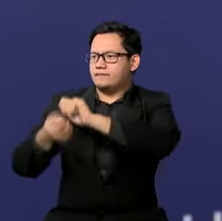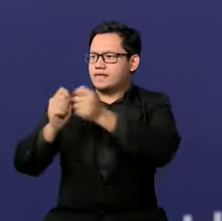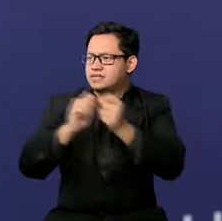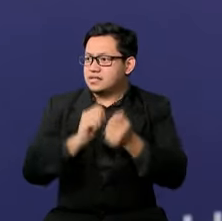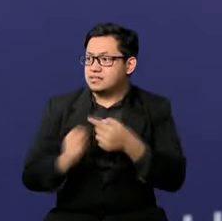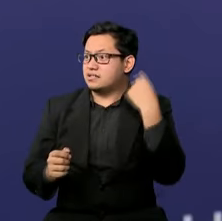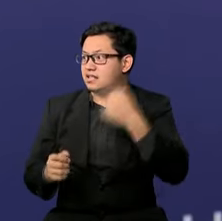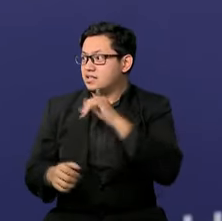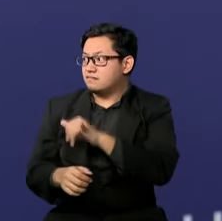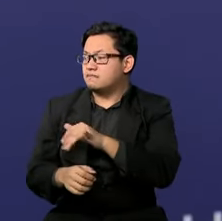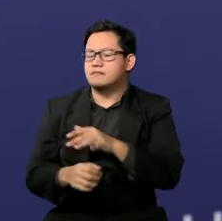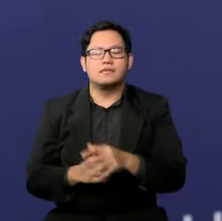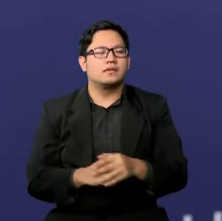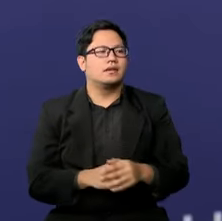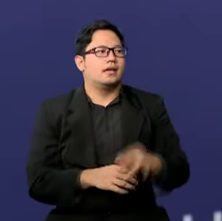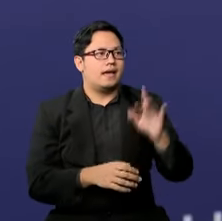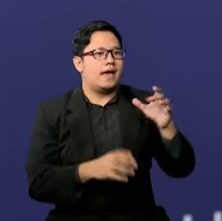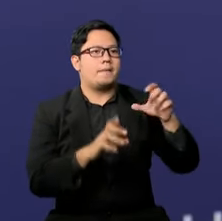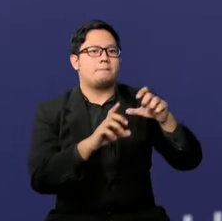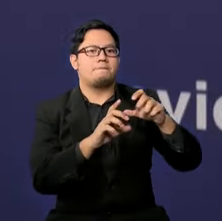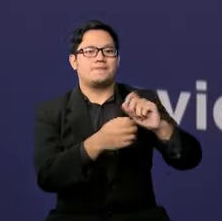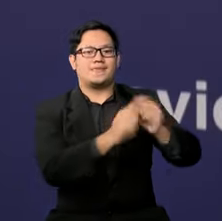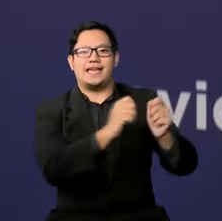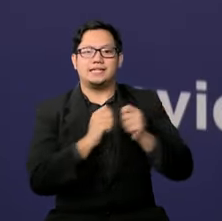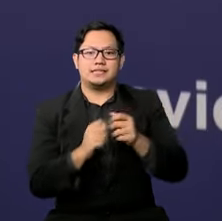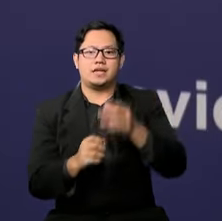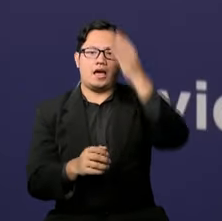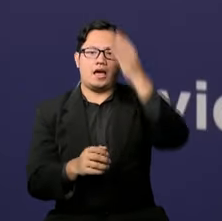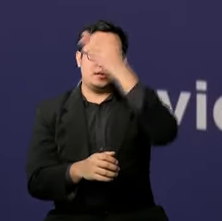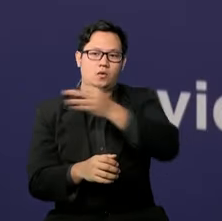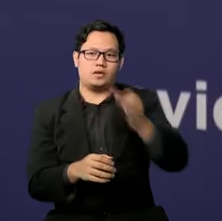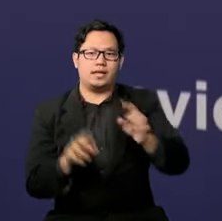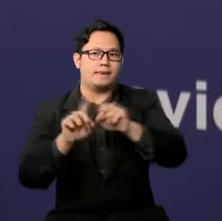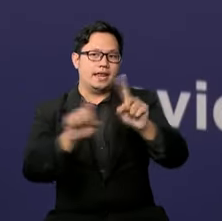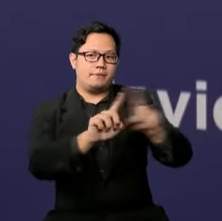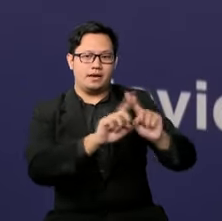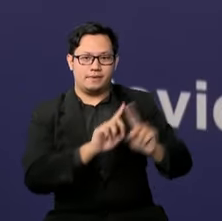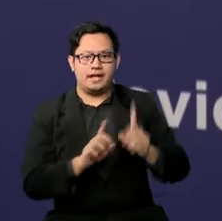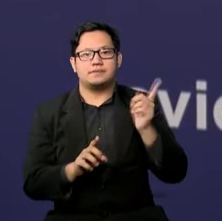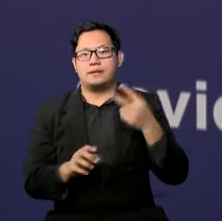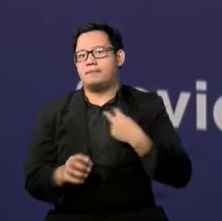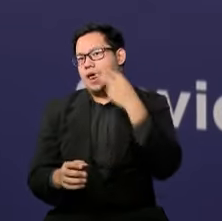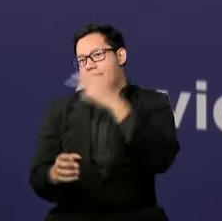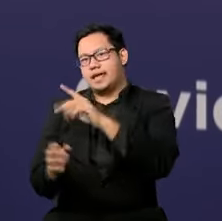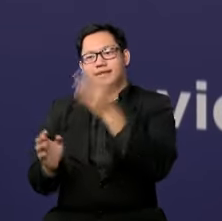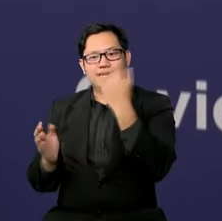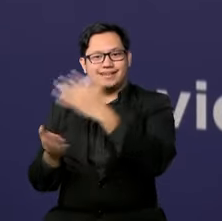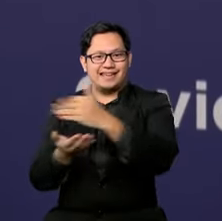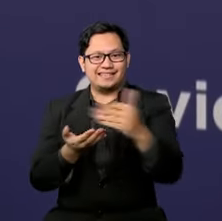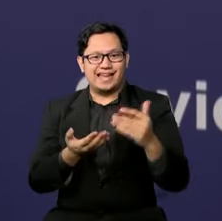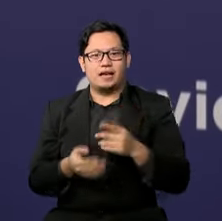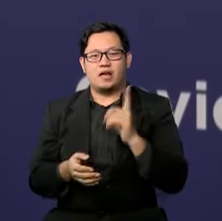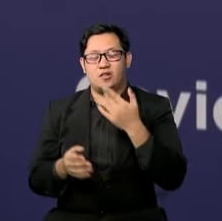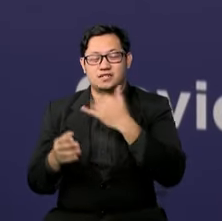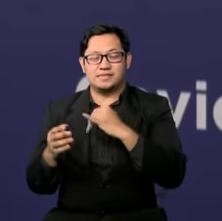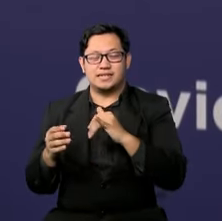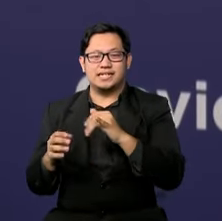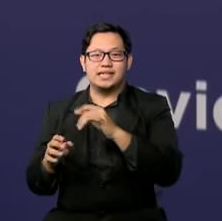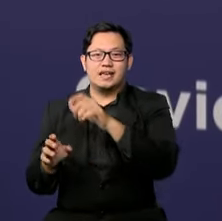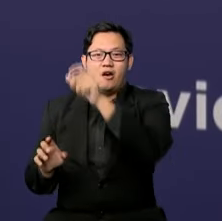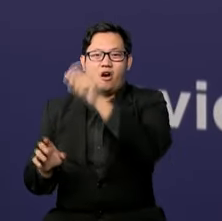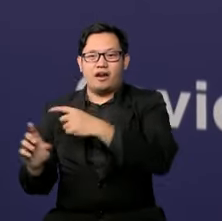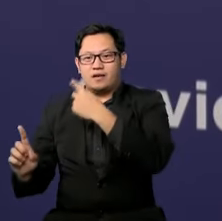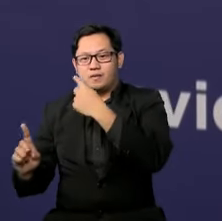bagaimana jumlah pengetesan untuk masing-masing kabupaten kota akan berbeda makanya kita juga akan melihat angka tadi ada positif feathered semakin sedikit jumlah